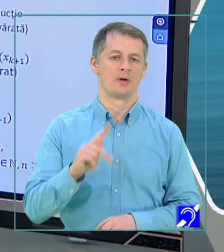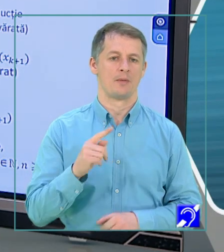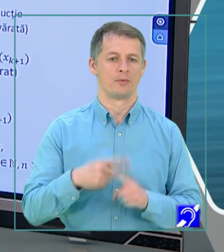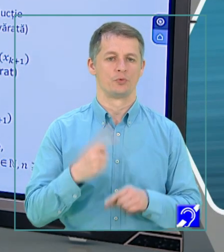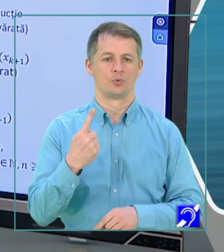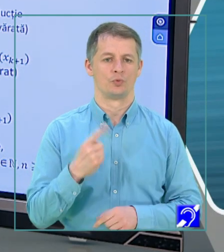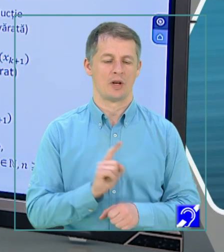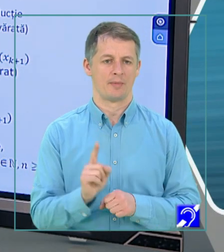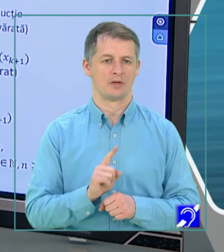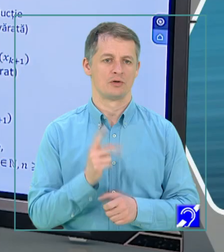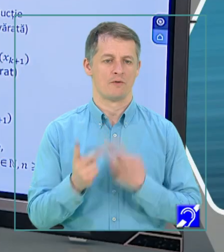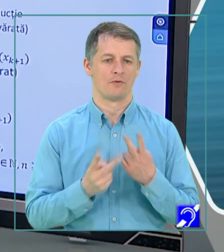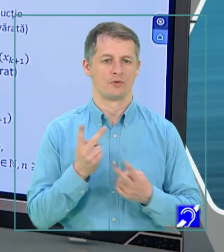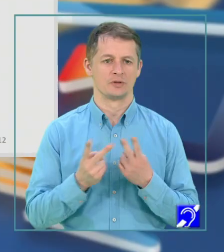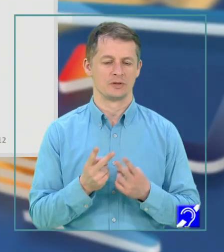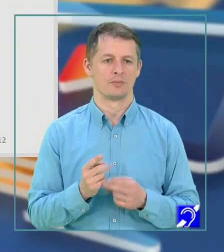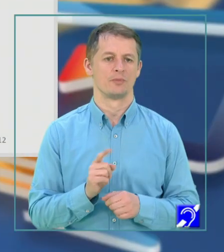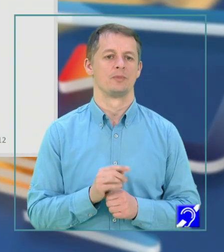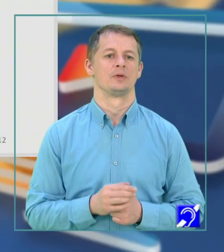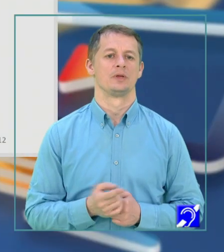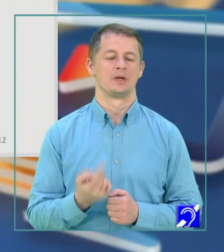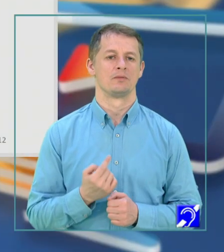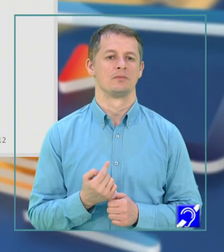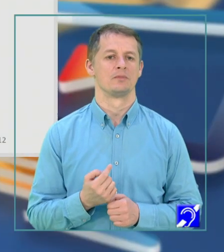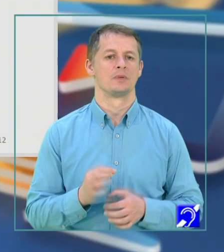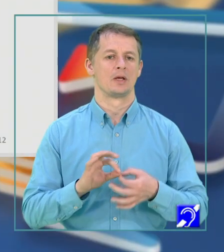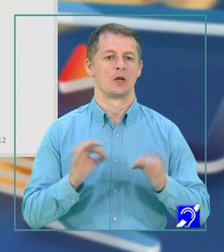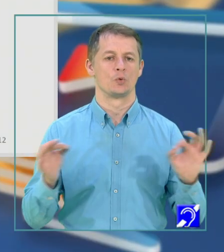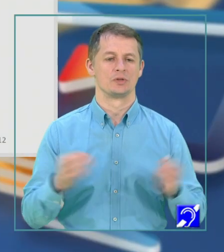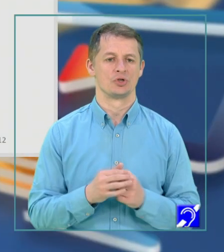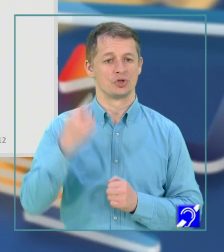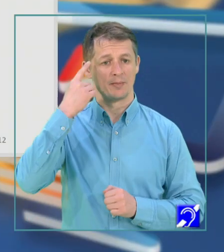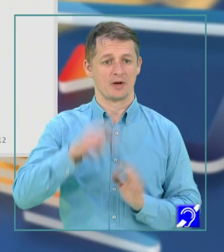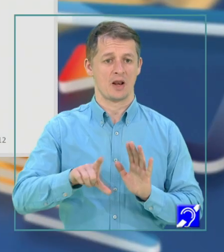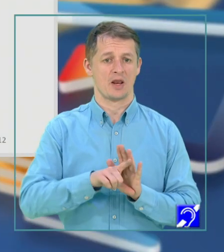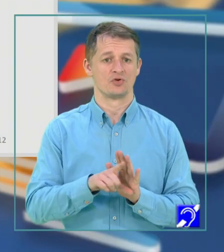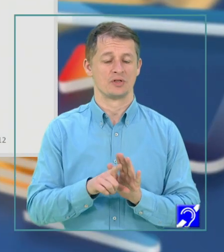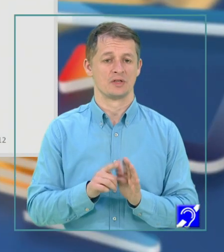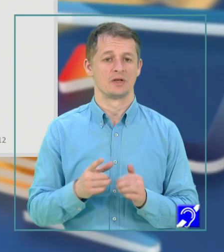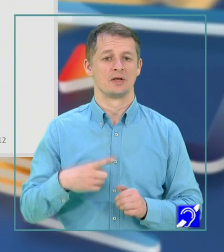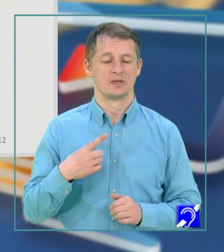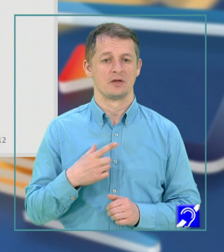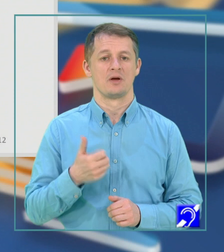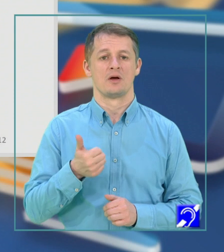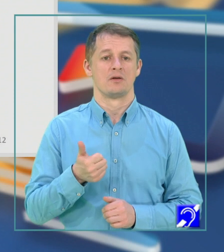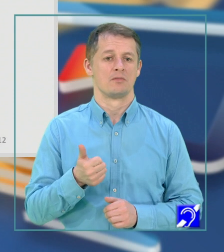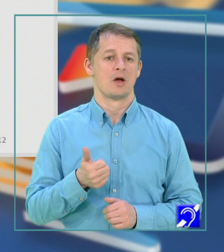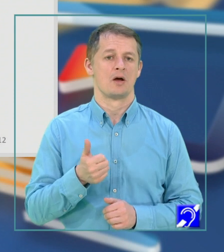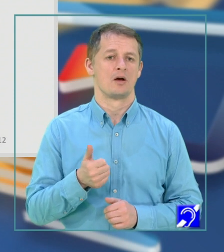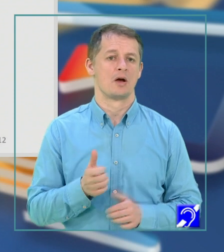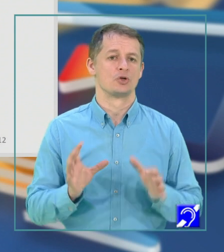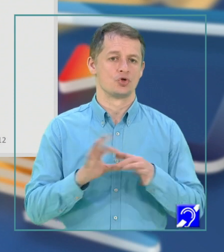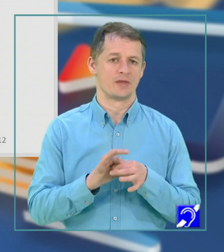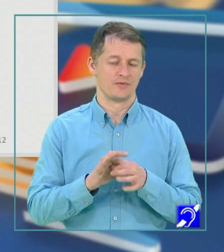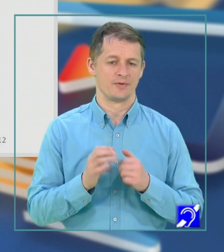transforma folosind proprietățile din enunț. Știam că legea de compoziție este asociativă. Deci în acest compus putem